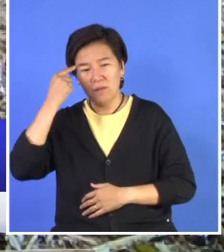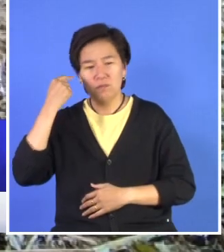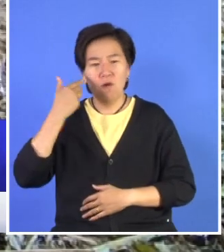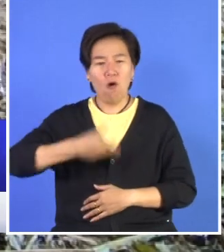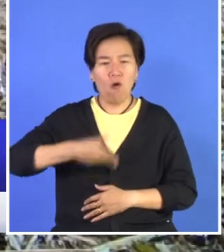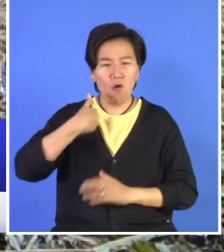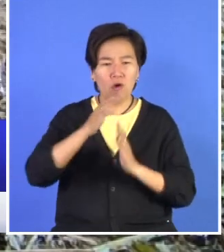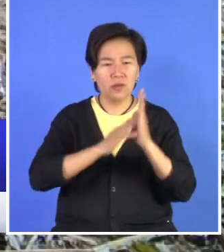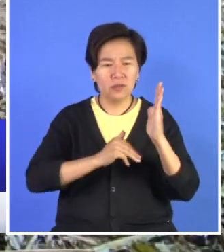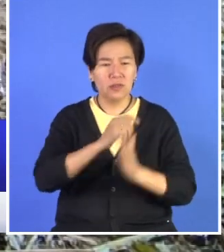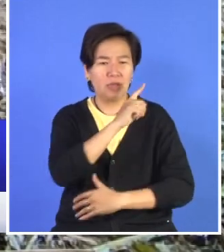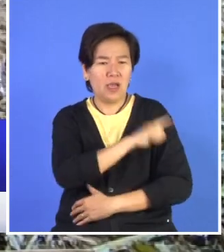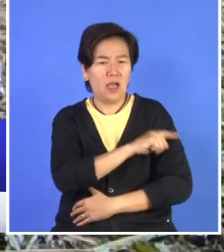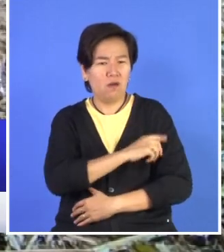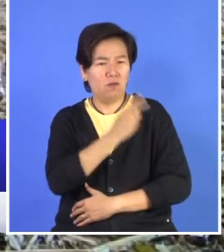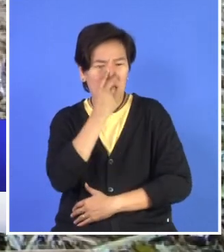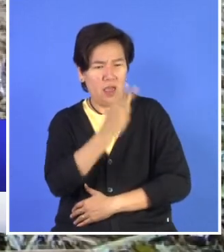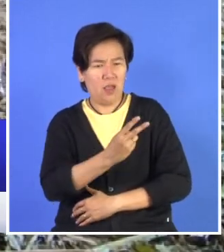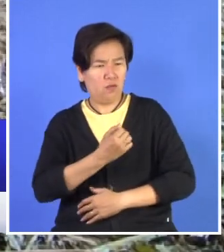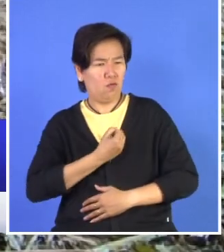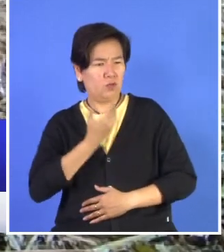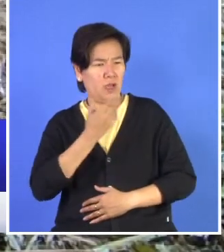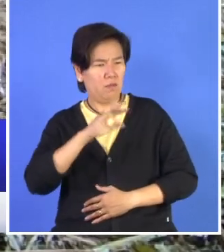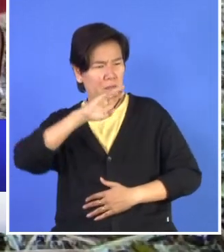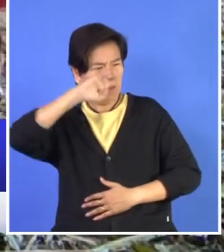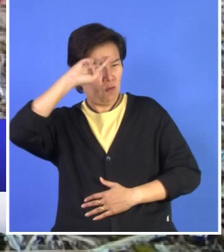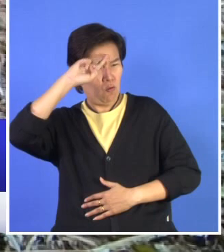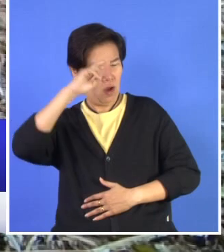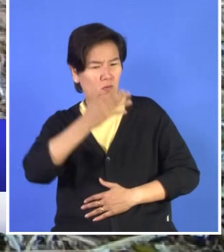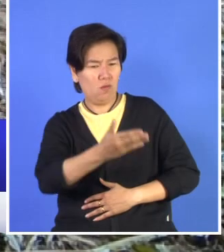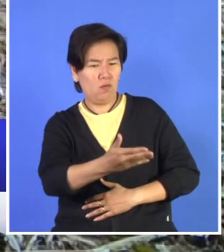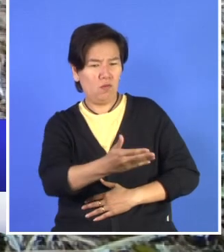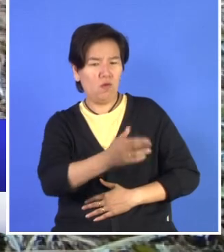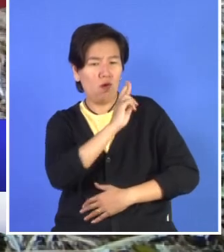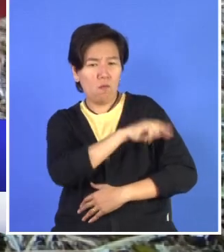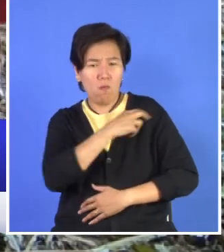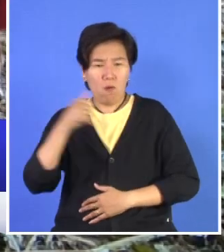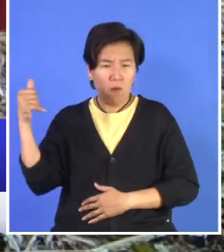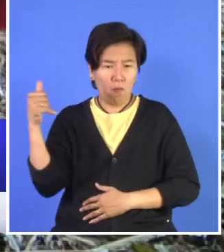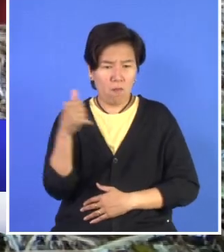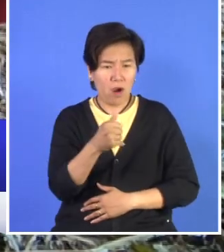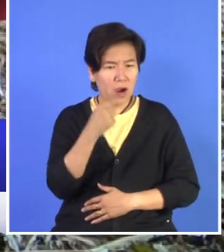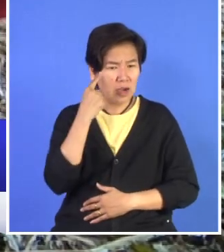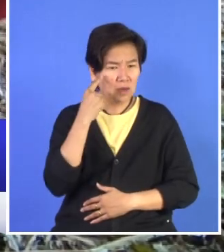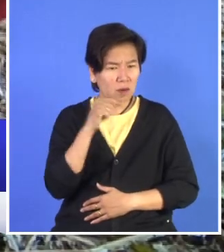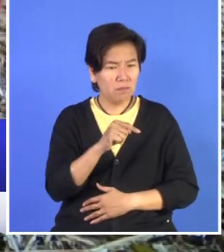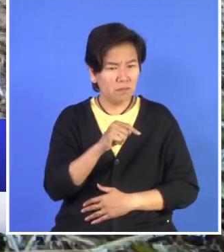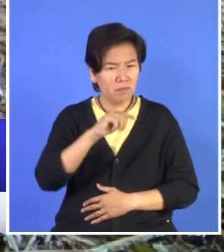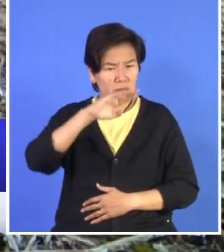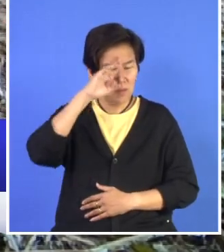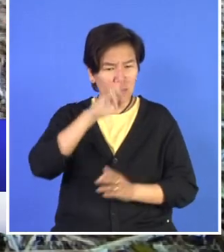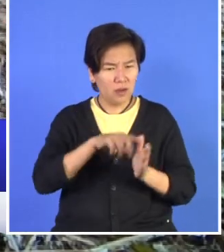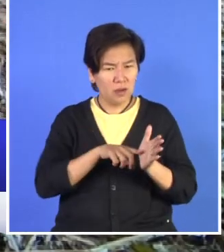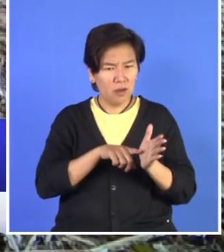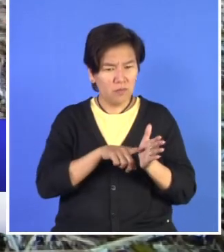นสีอย่างนี้ที่แรกก็ตกใจแต่แบบเขาเป็นลูกหนังหรืออะไรหรือเปล่าพอที่นี่หมอมาดูหมอก็คิดว่าเป็นพยาธิผิวหนังค่ะหมอก็มาฉีดยา